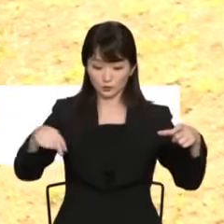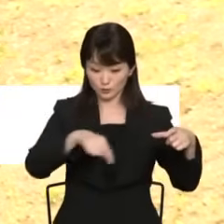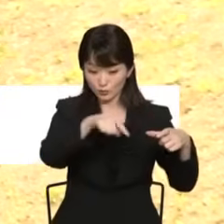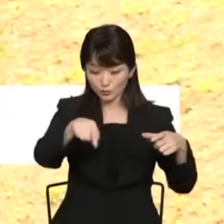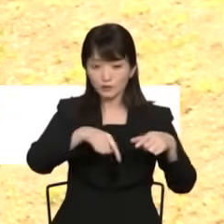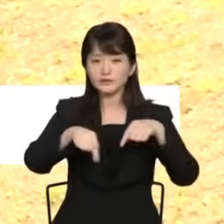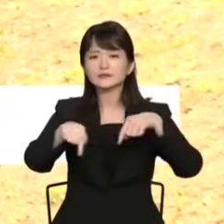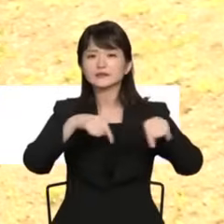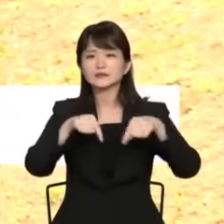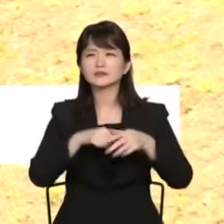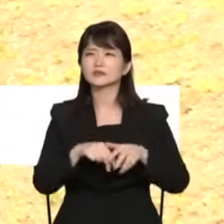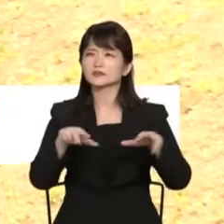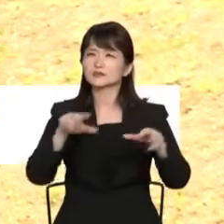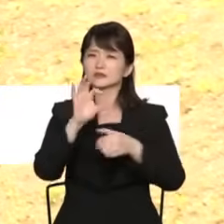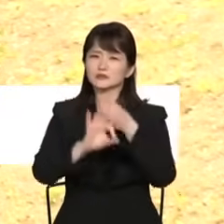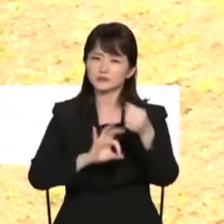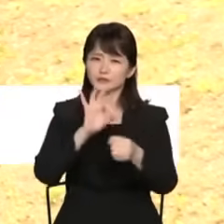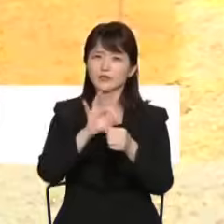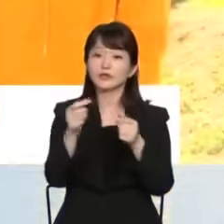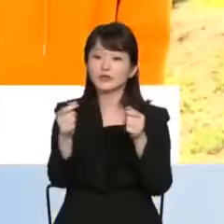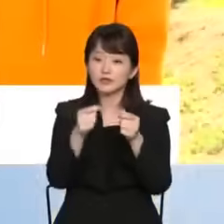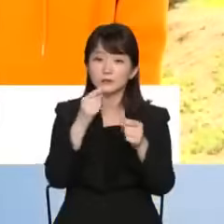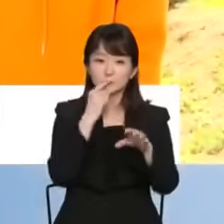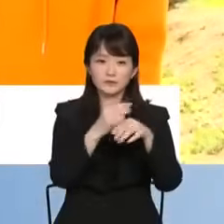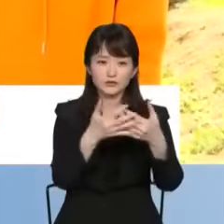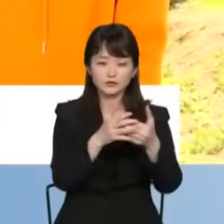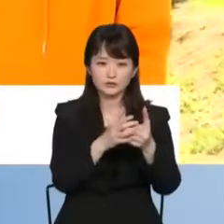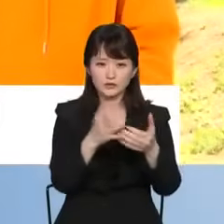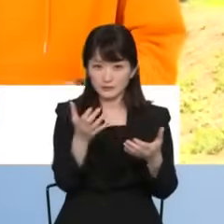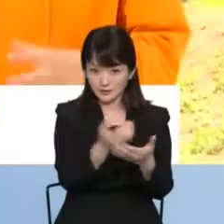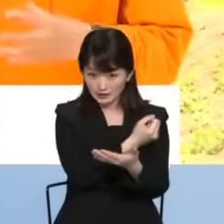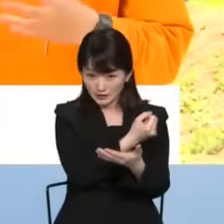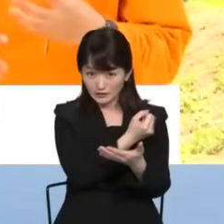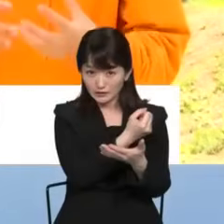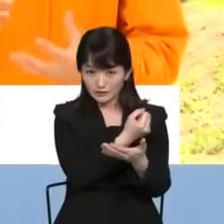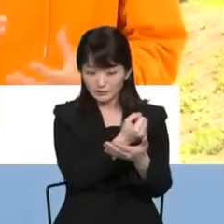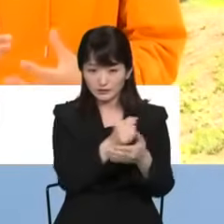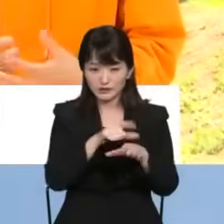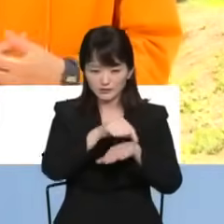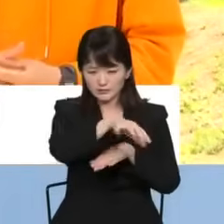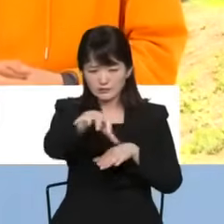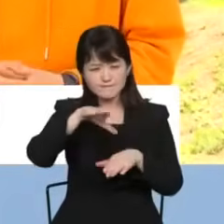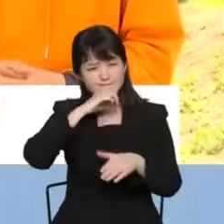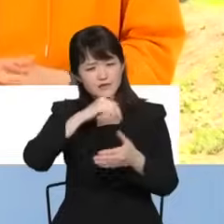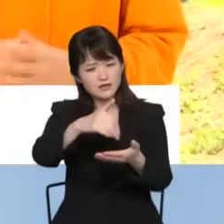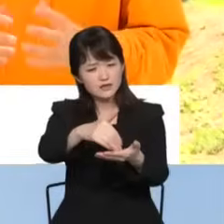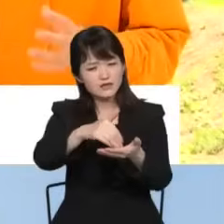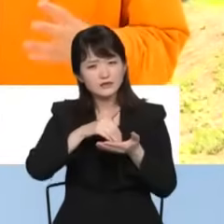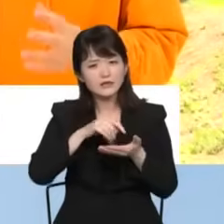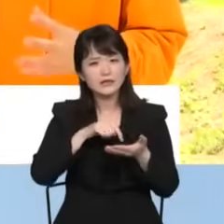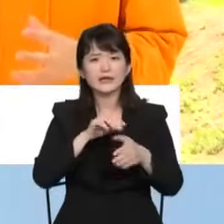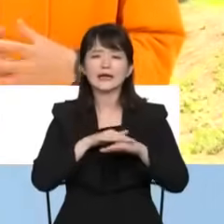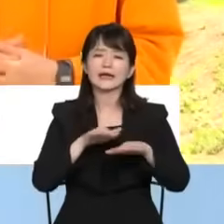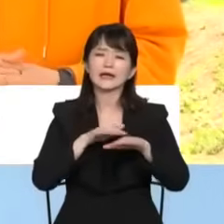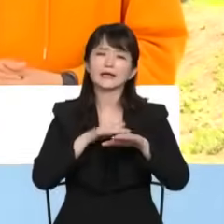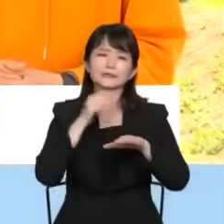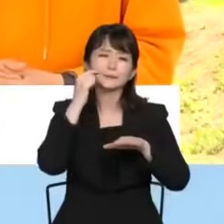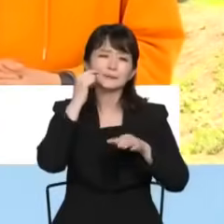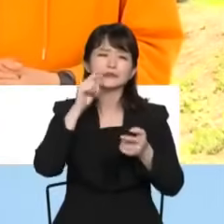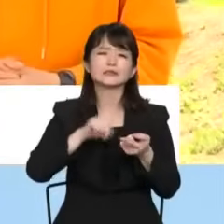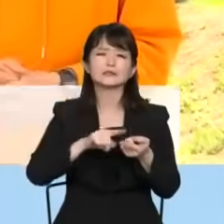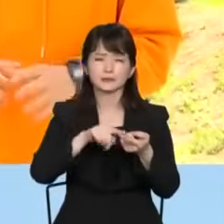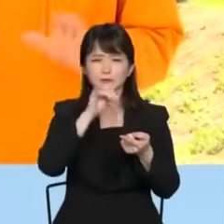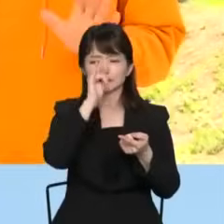경우에는 지금까지 한 10여 년 가까이 민주당이 독점하면서 많은 지역의 민원이나 아니면 이런 것들이 해결되지 못하고 정체돼 있던